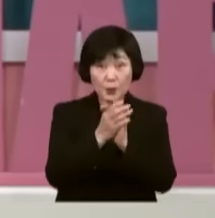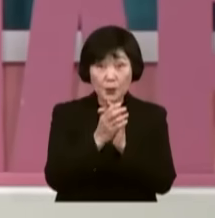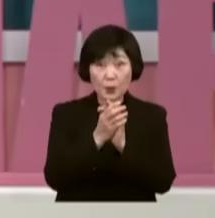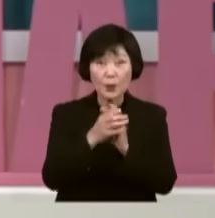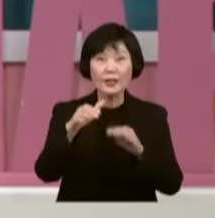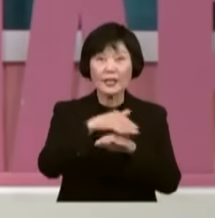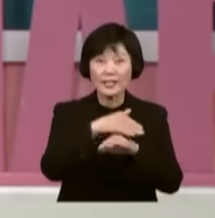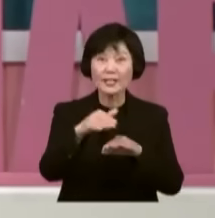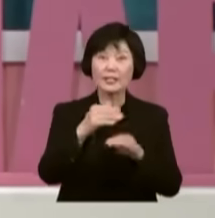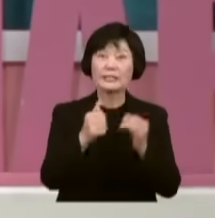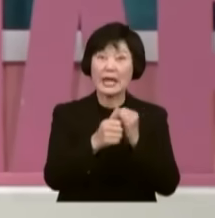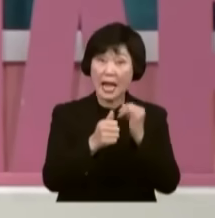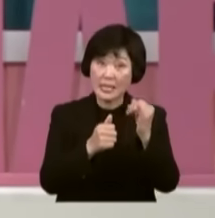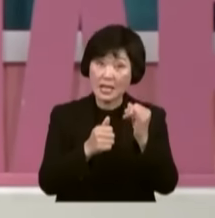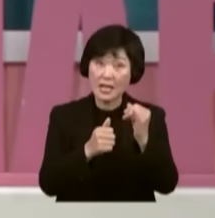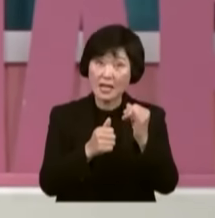예. 첫날